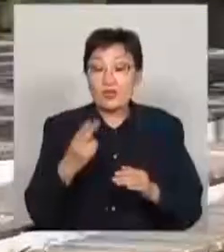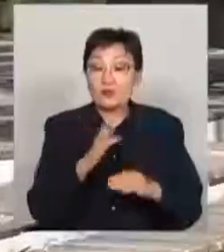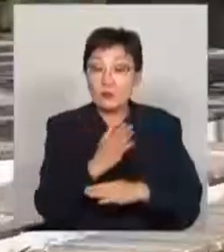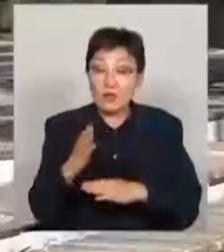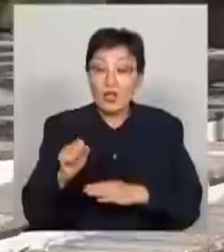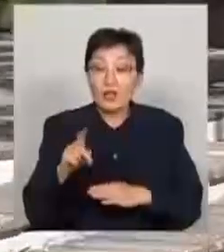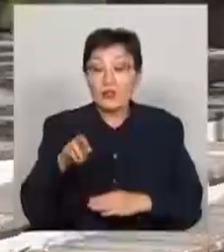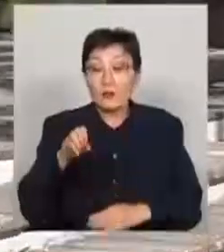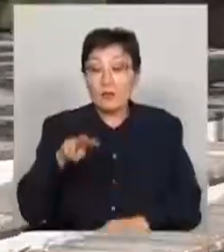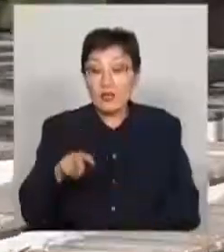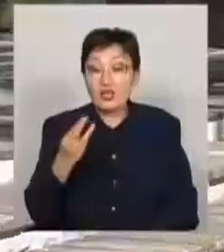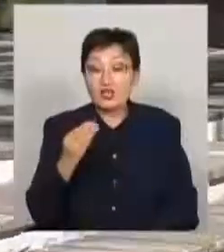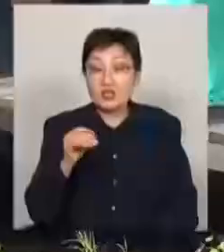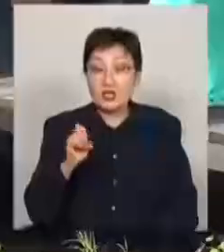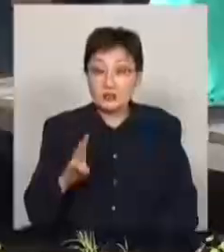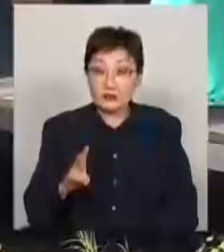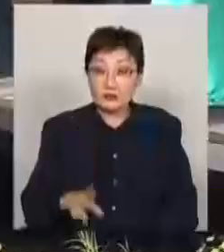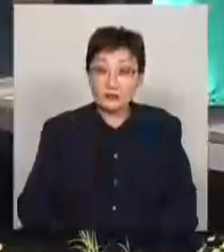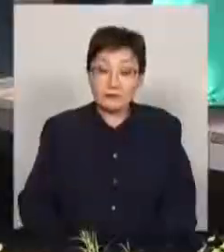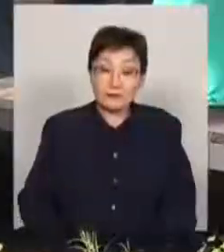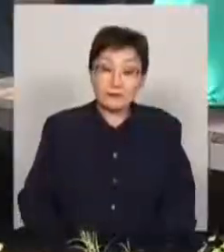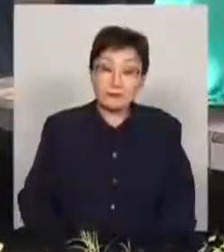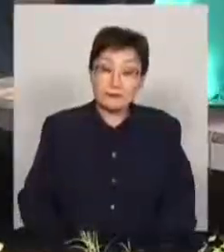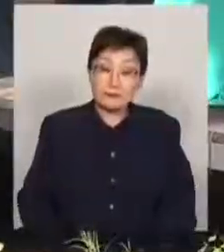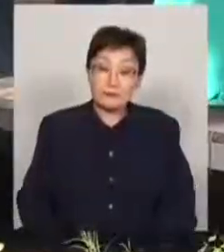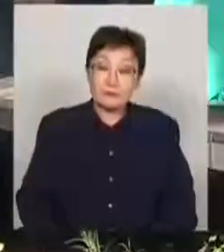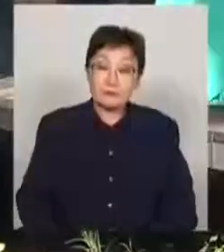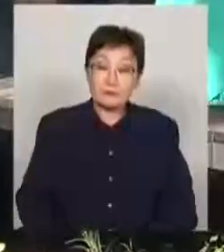холтон имели и чарли не дано ну разжег сладкие первин телеканал алматы